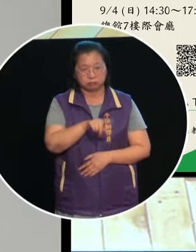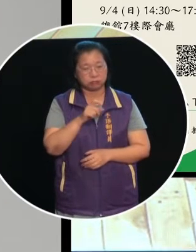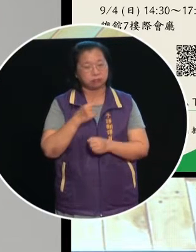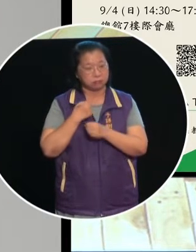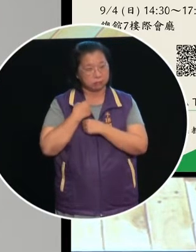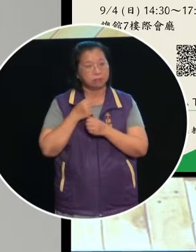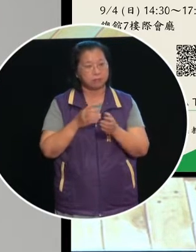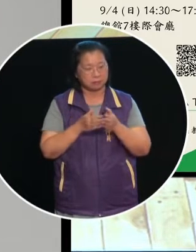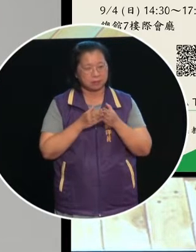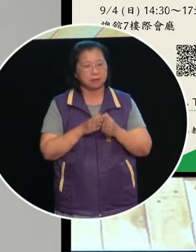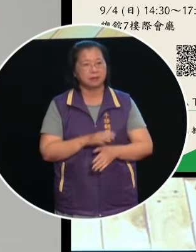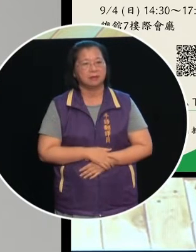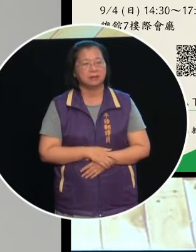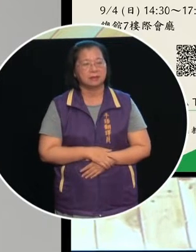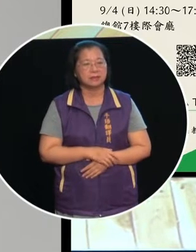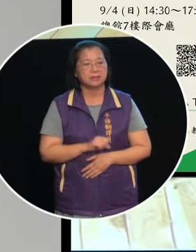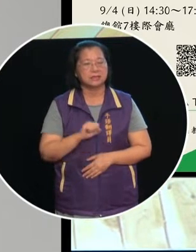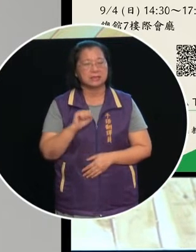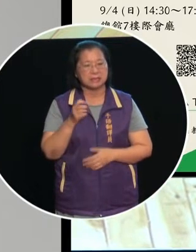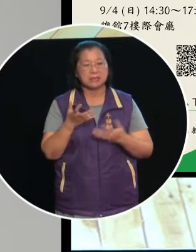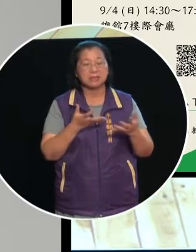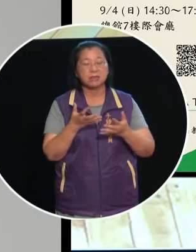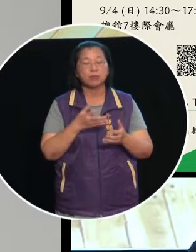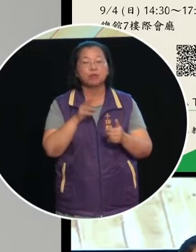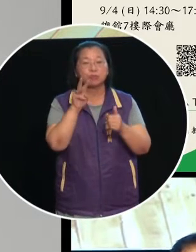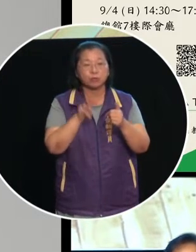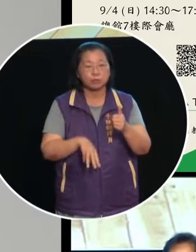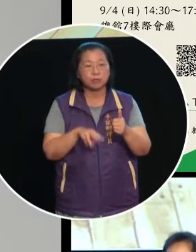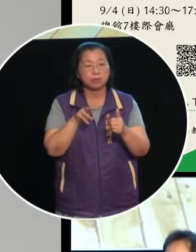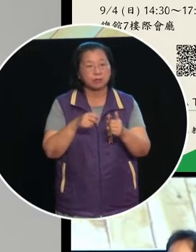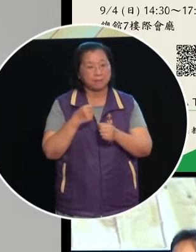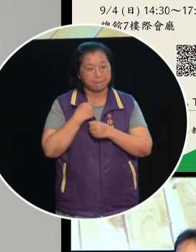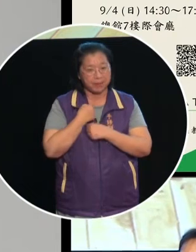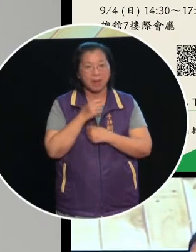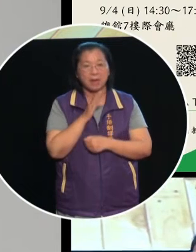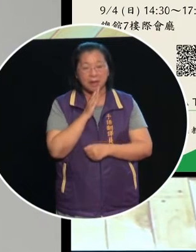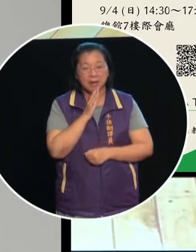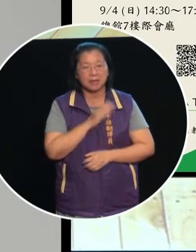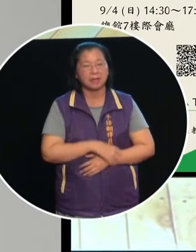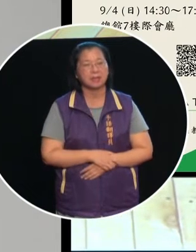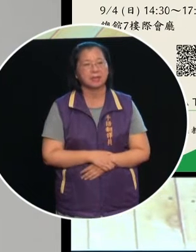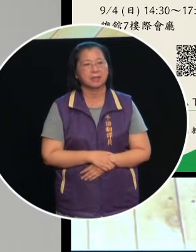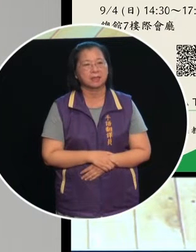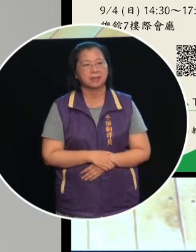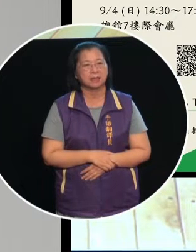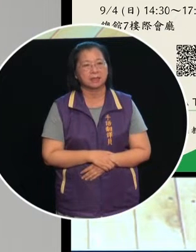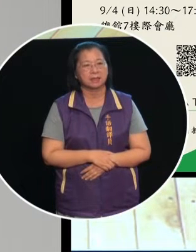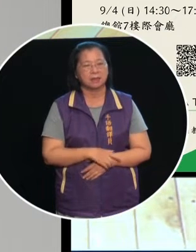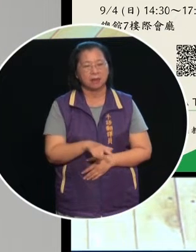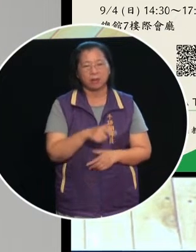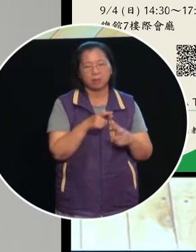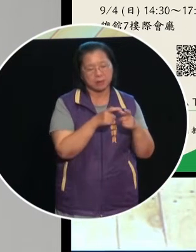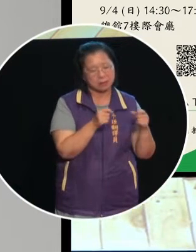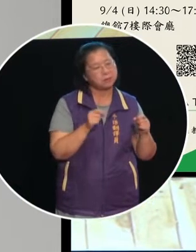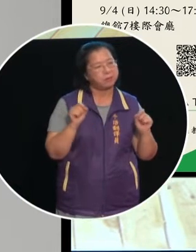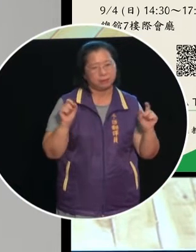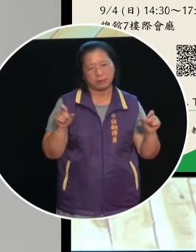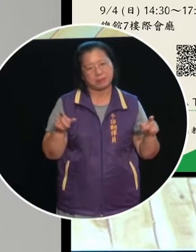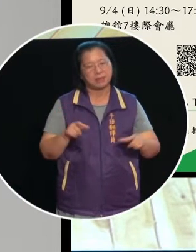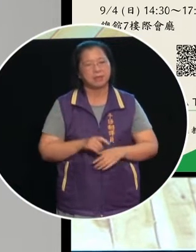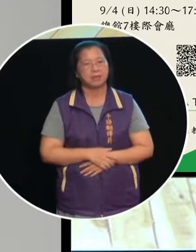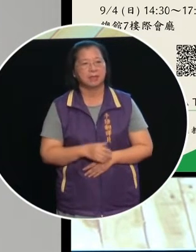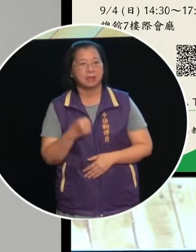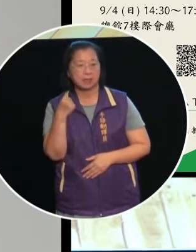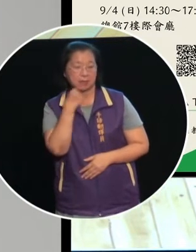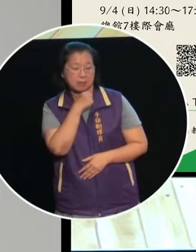现在也是义务训练嘛，因为就是训练，那跟这个部分是我们日本有一点不一样，台